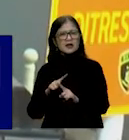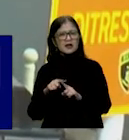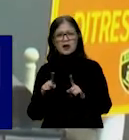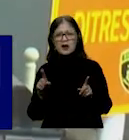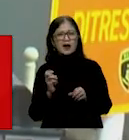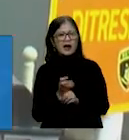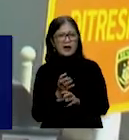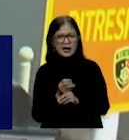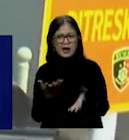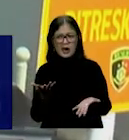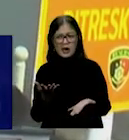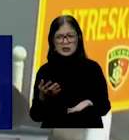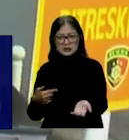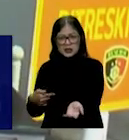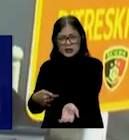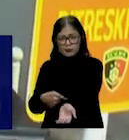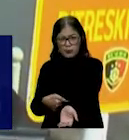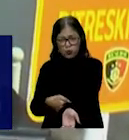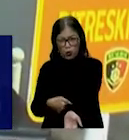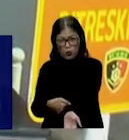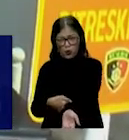pena, pembuluh penanya diangkat